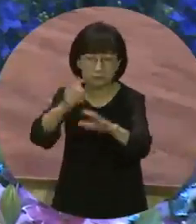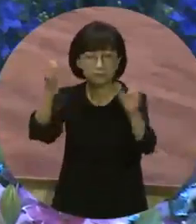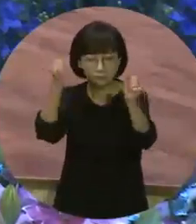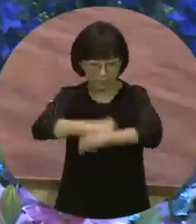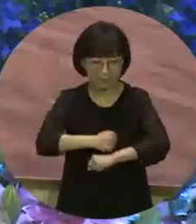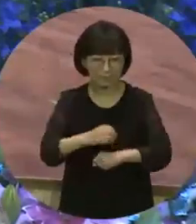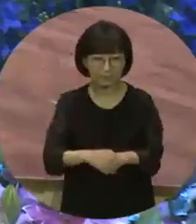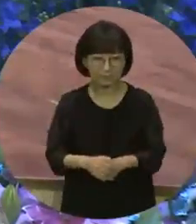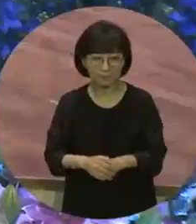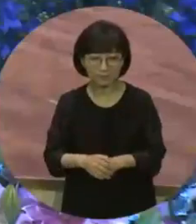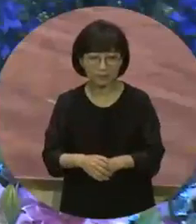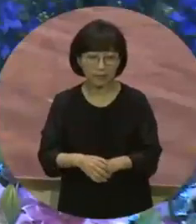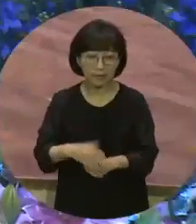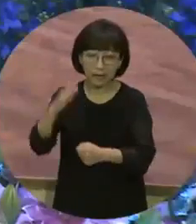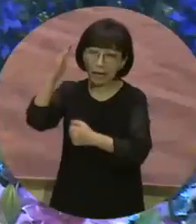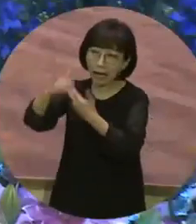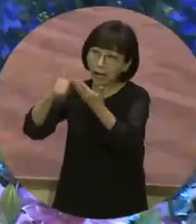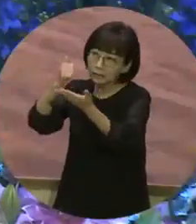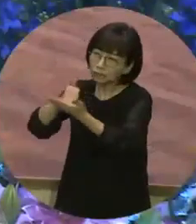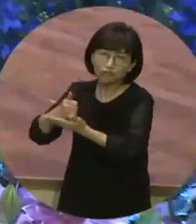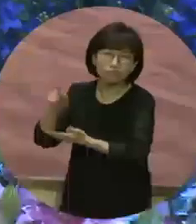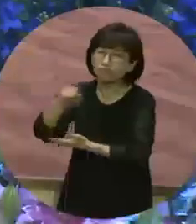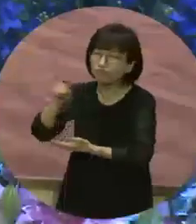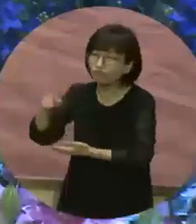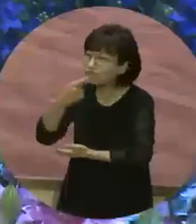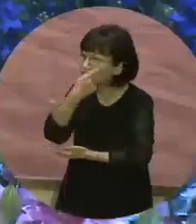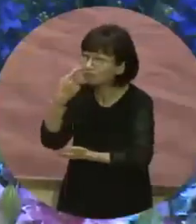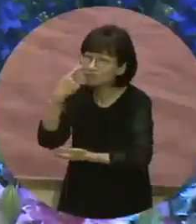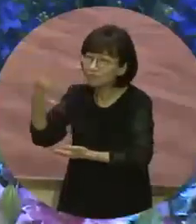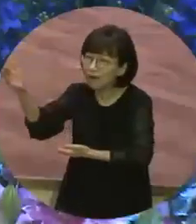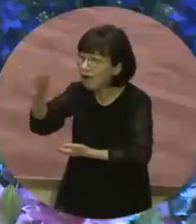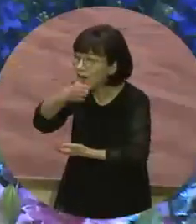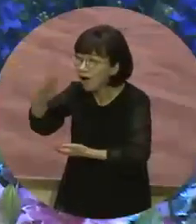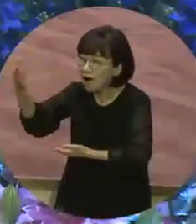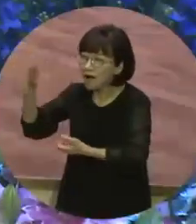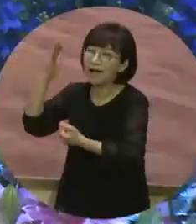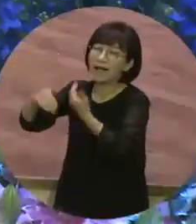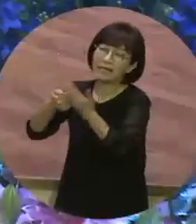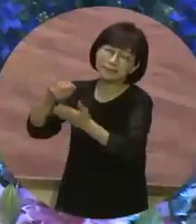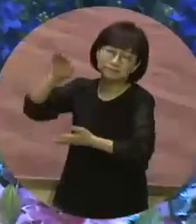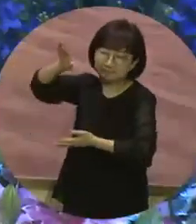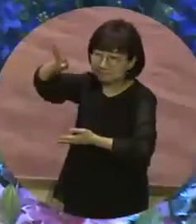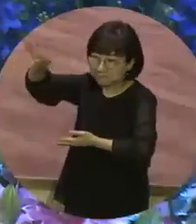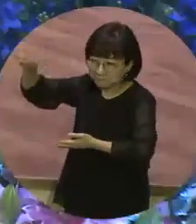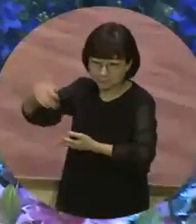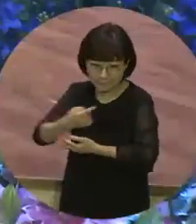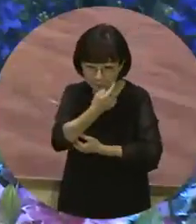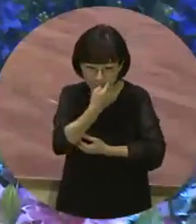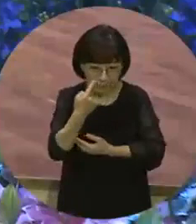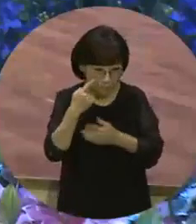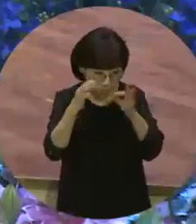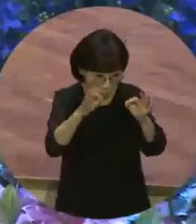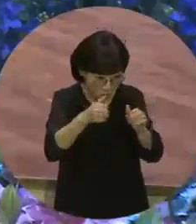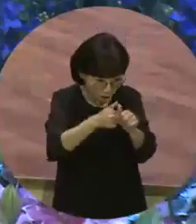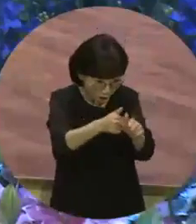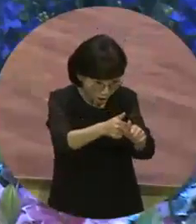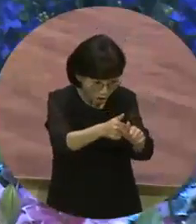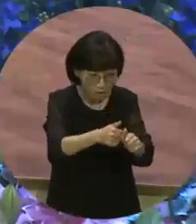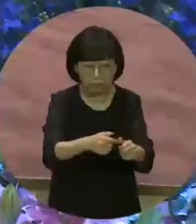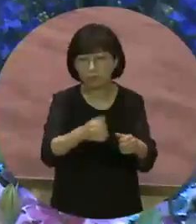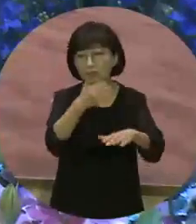눈에 안 보이는 하나님을 무시하고 눈에 보이는 육신적인 거 의지하면 너 망한다 그